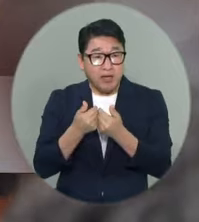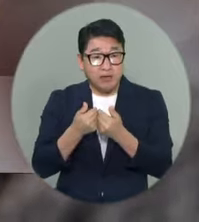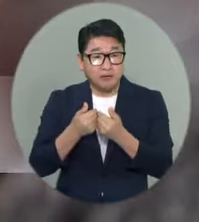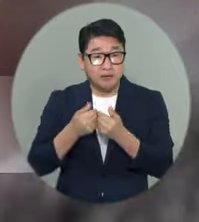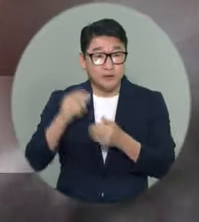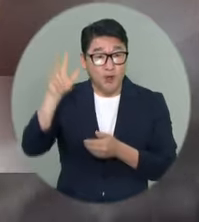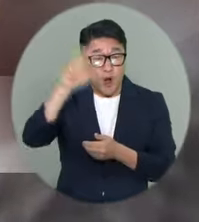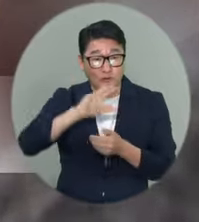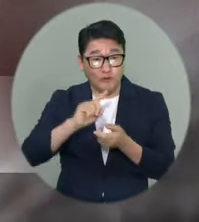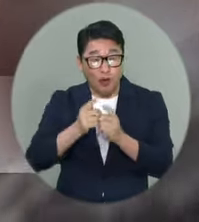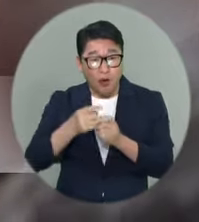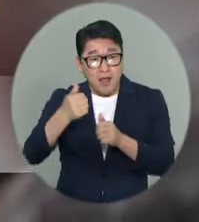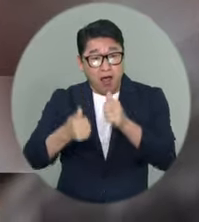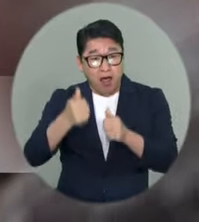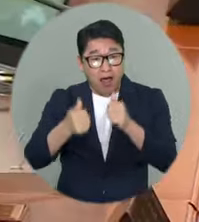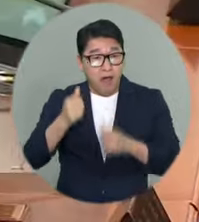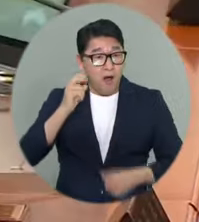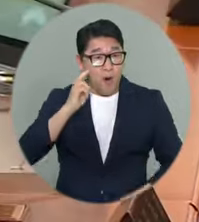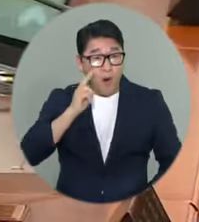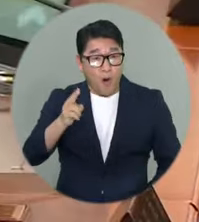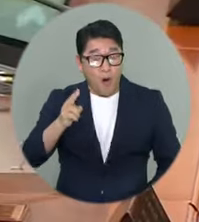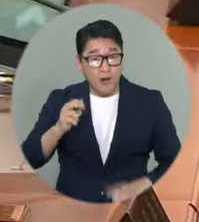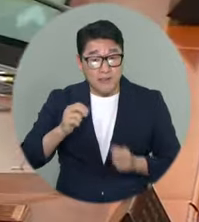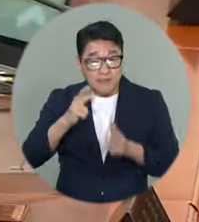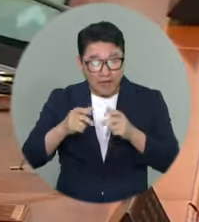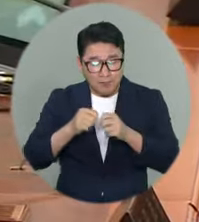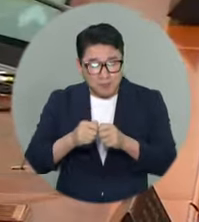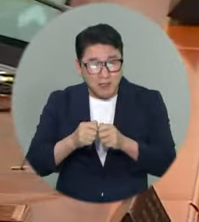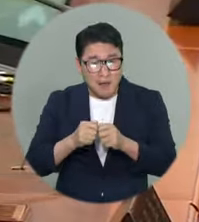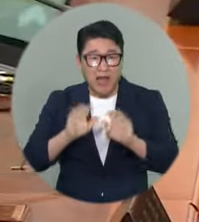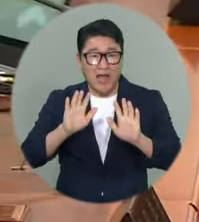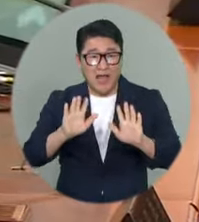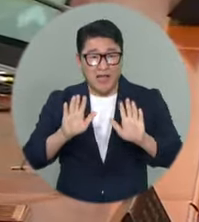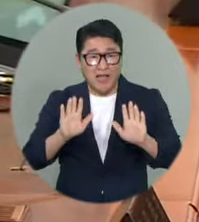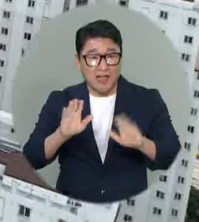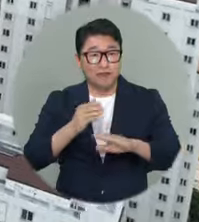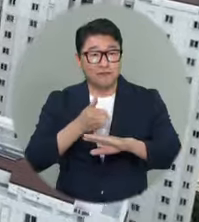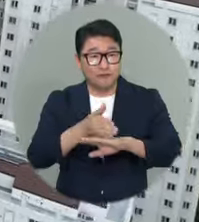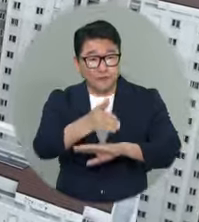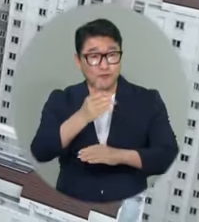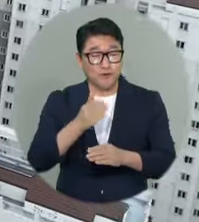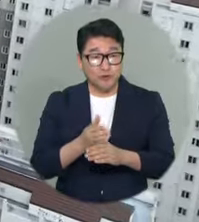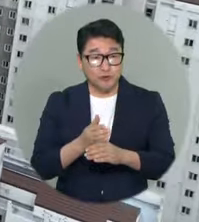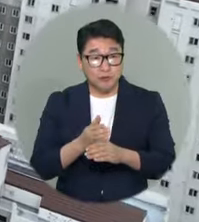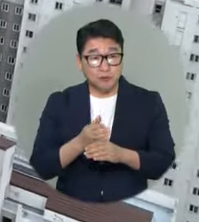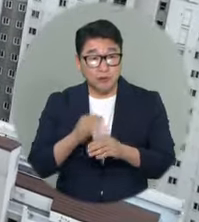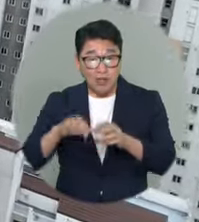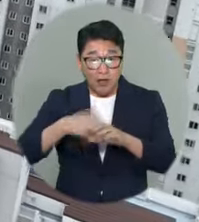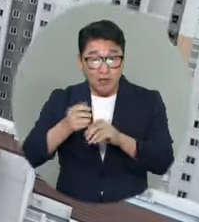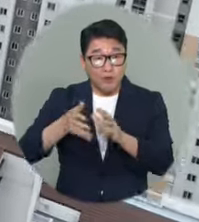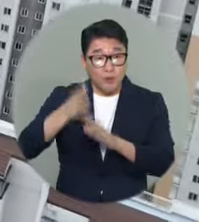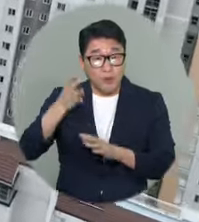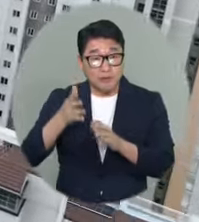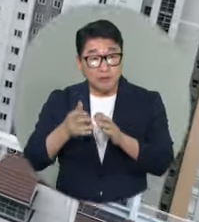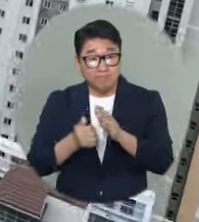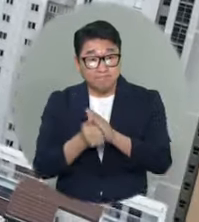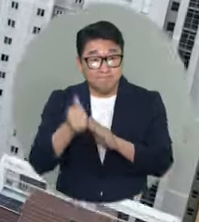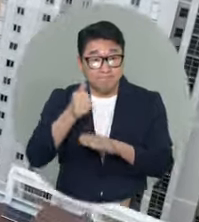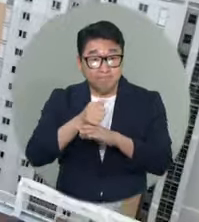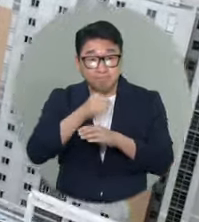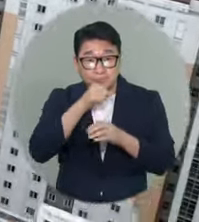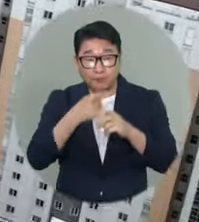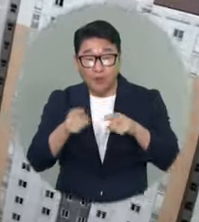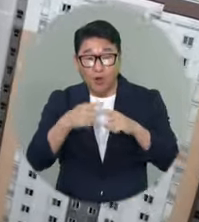간의 유치 경쟁이 과열되고 있다며 사업 구체화를 미루고만 있습니다. 기존 혁신도시의 성과평가